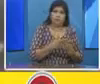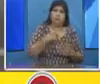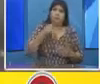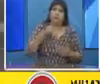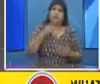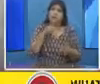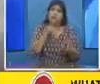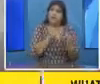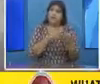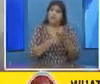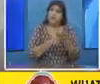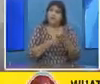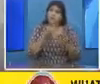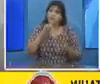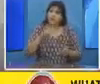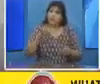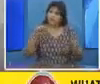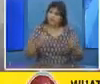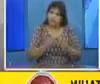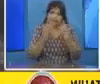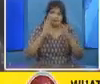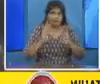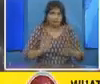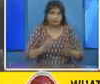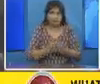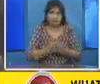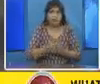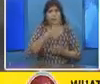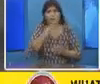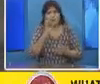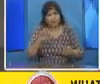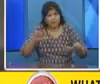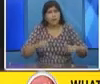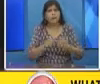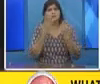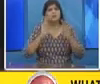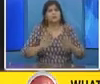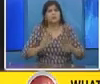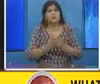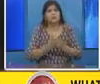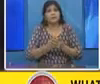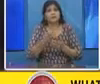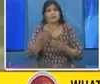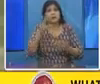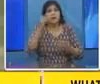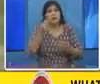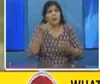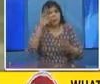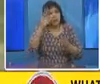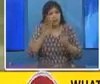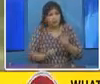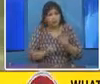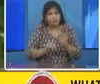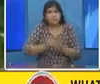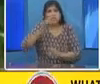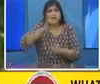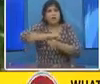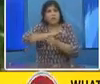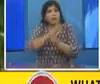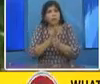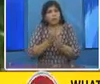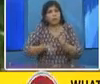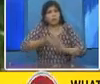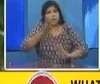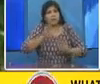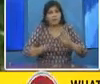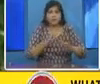एक साल में एक चुनौती आए या 50 चुनौती आए, नंबर कम ज्यादा होने से वो